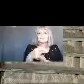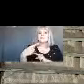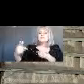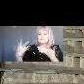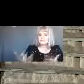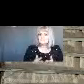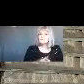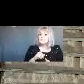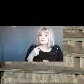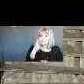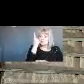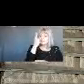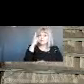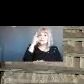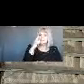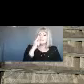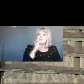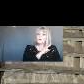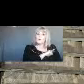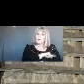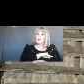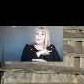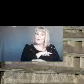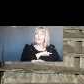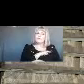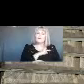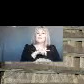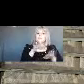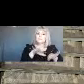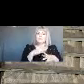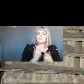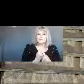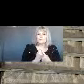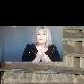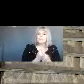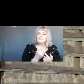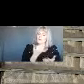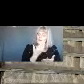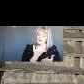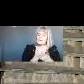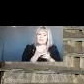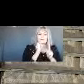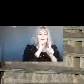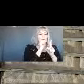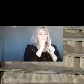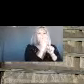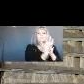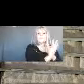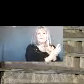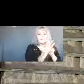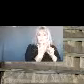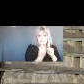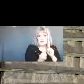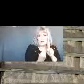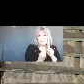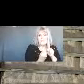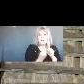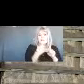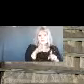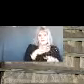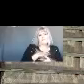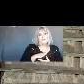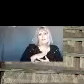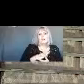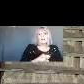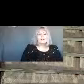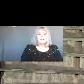dit is wat die eerste gelowiges gedoen het. As jy wil, kan jy saam met my 'n kers aansteek as 'n simbool van